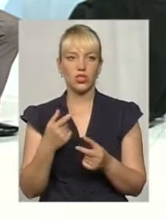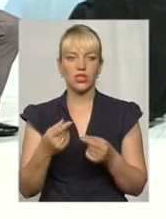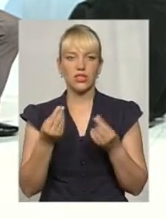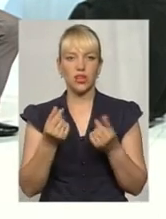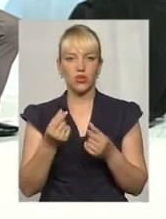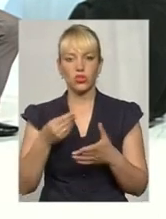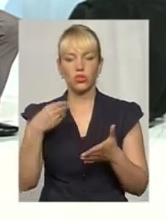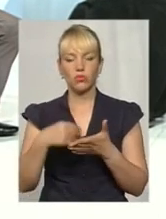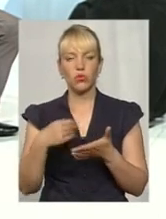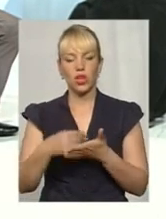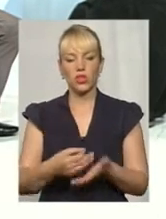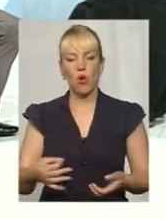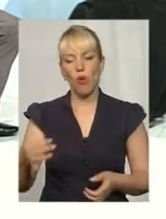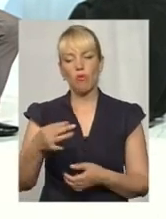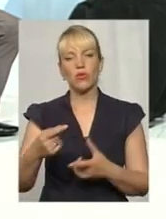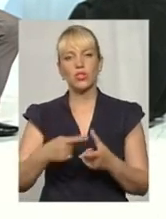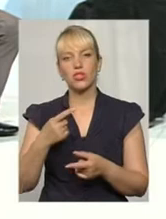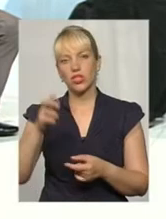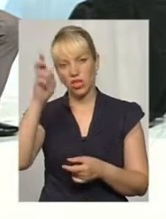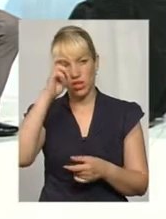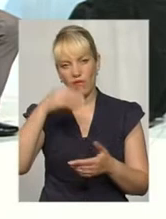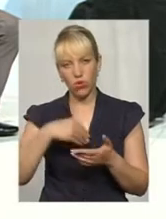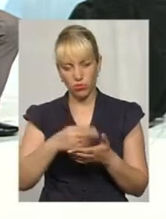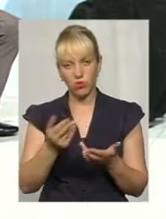бюджету обласного, чи за кошти державного бюджету, так?